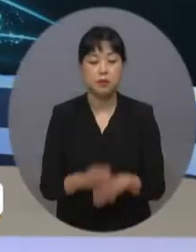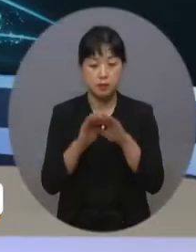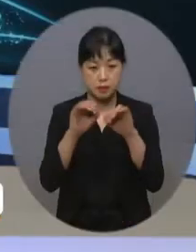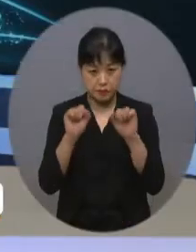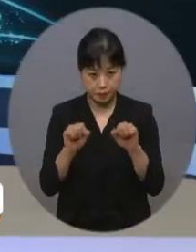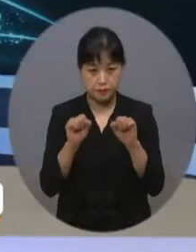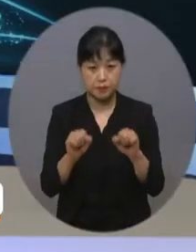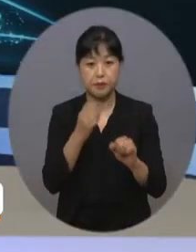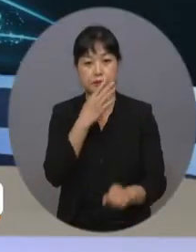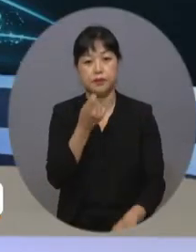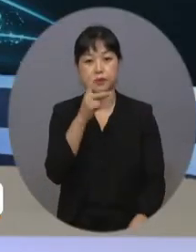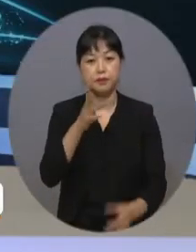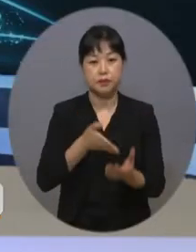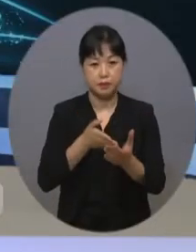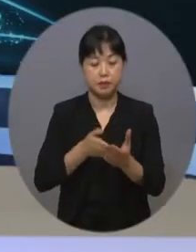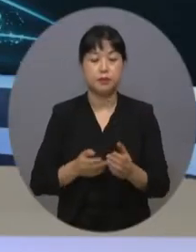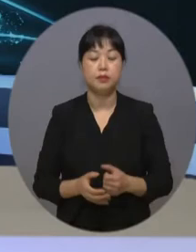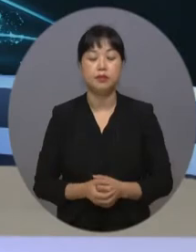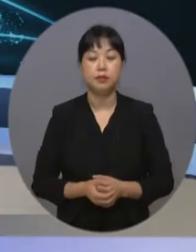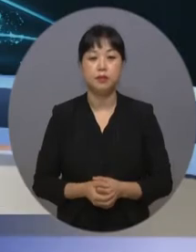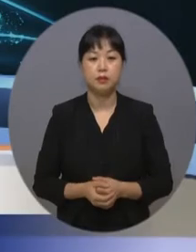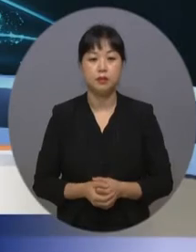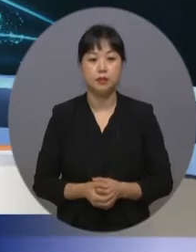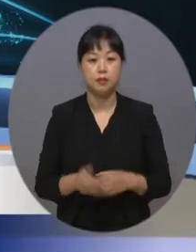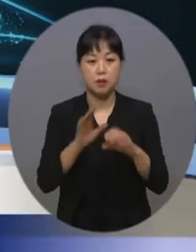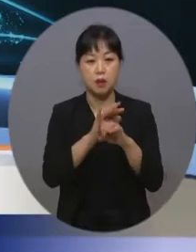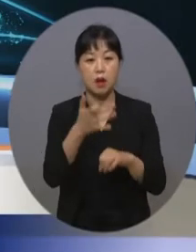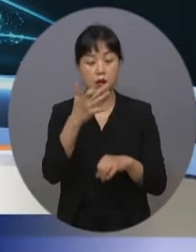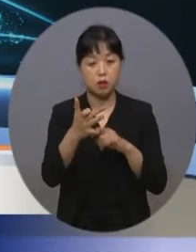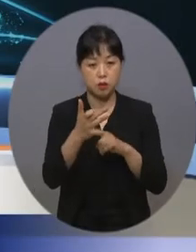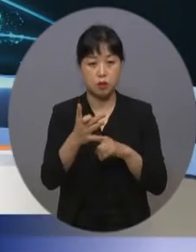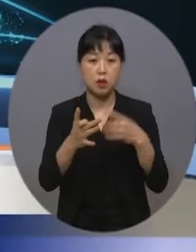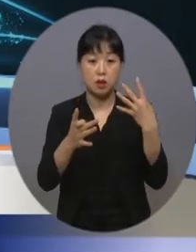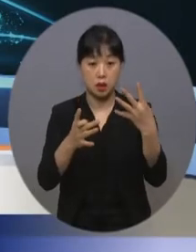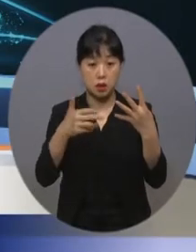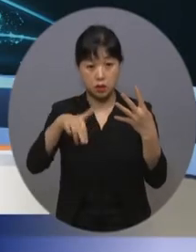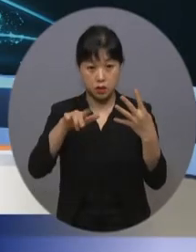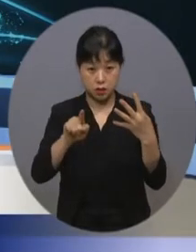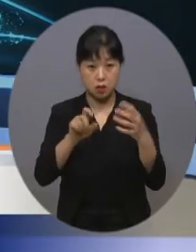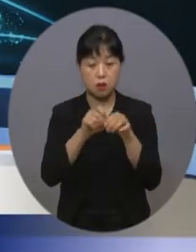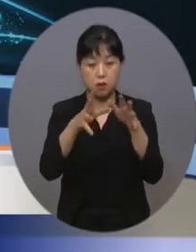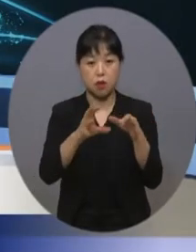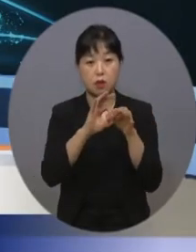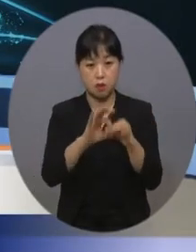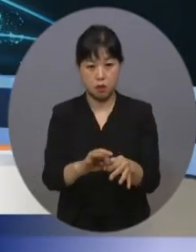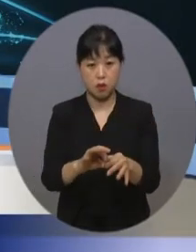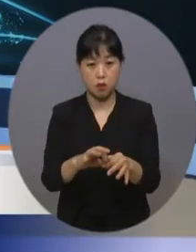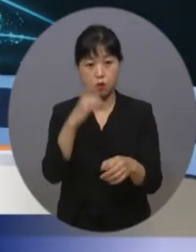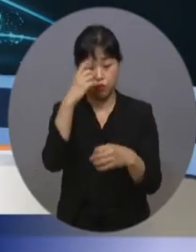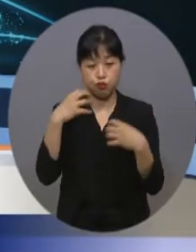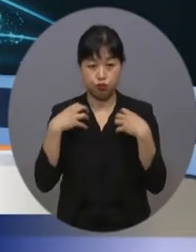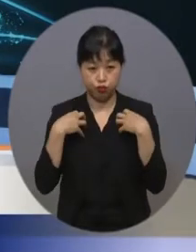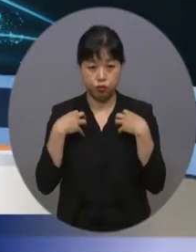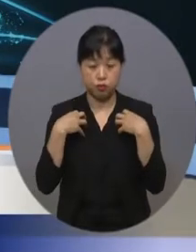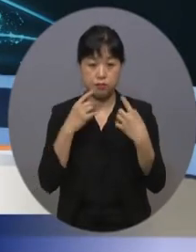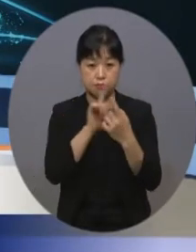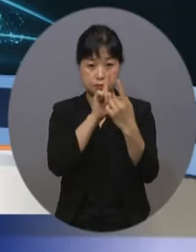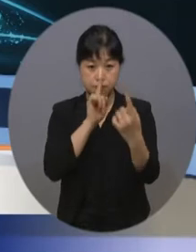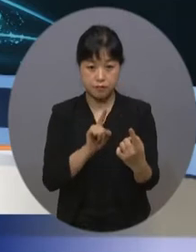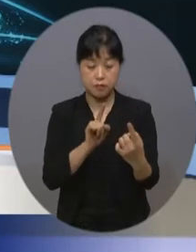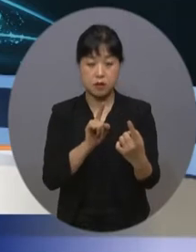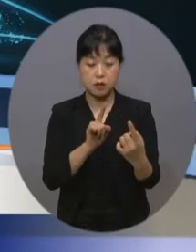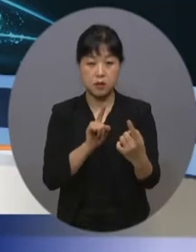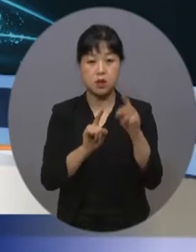시청자 여러분 안녕하십니까? 복지TV 뉴스입니다. 코로나19의 4차 대유행이 지속됨에 따라 정부가 현행 사회적 거리